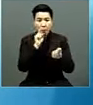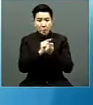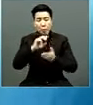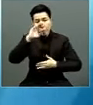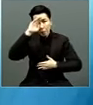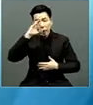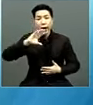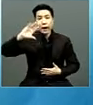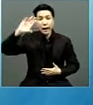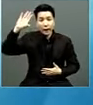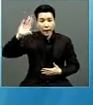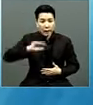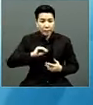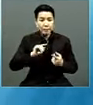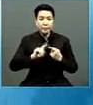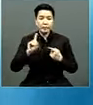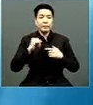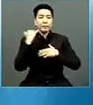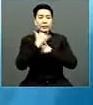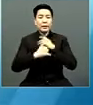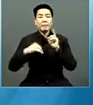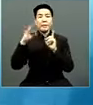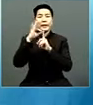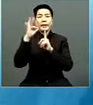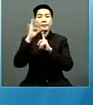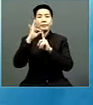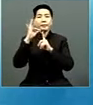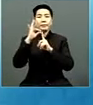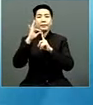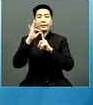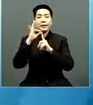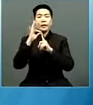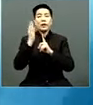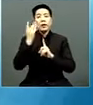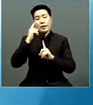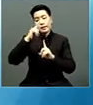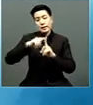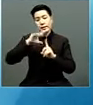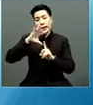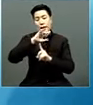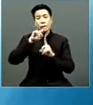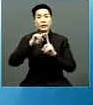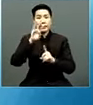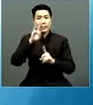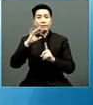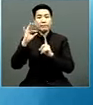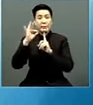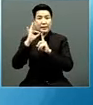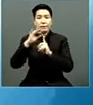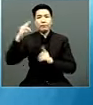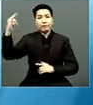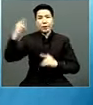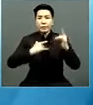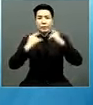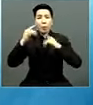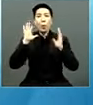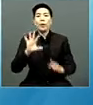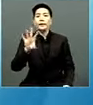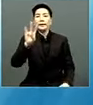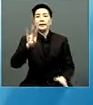ที่เดินทางกลับมาจากทางประเทศปากีสถานนะครับเมื่อวันที่7พฤษภาคมนะครับอันนี้คือ7รายทั้งหมดนะ